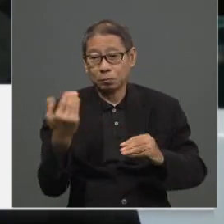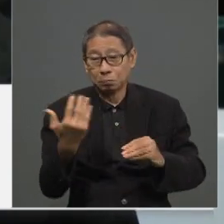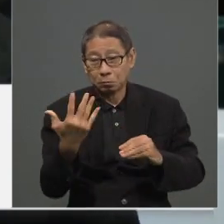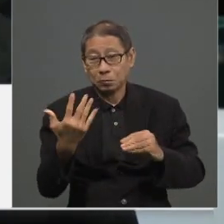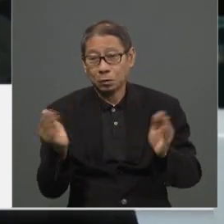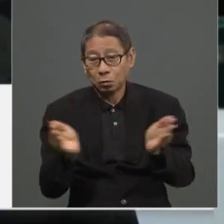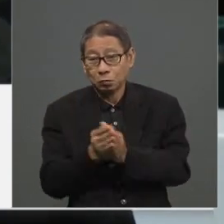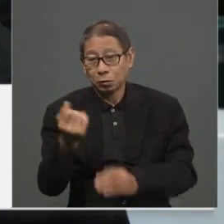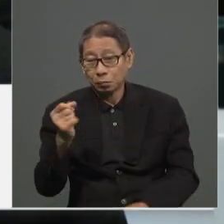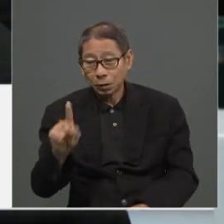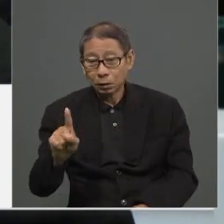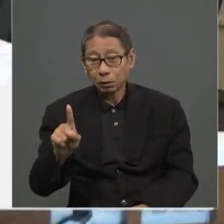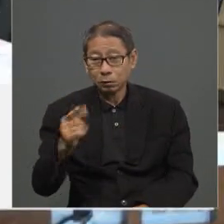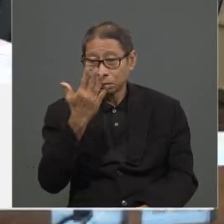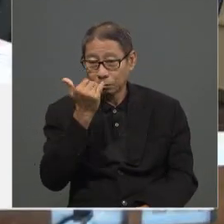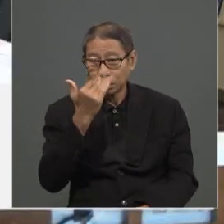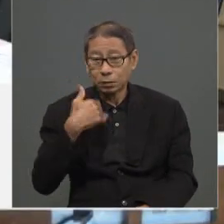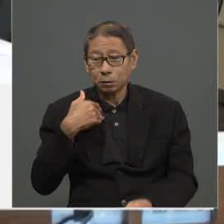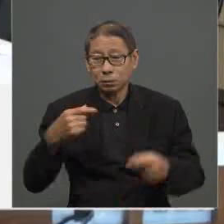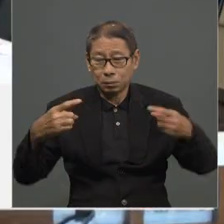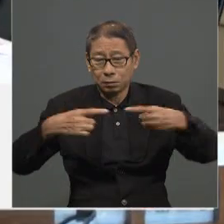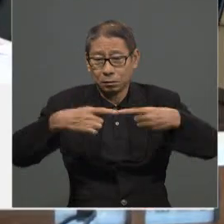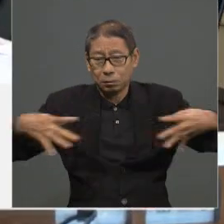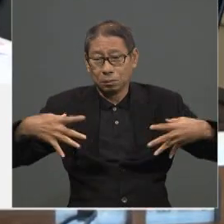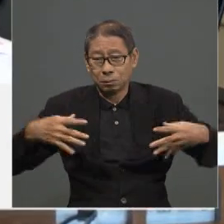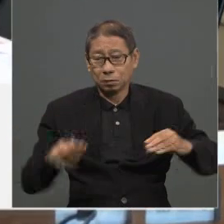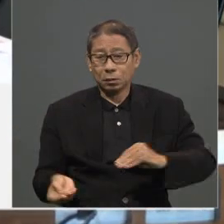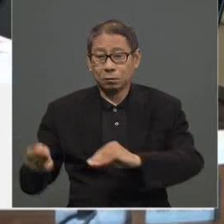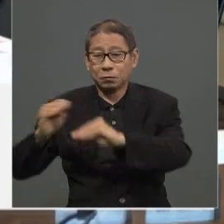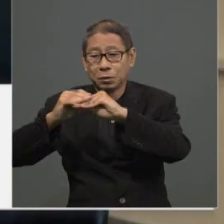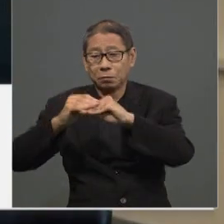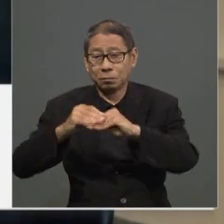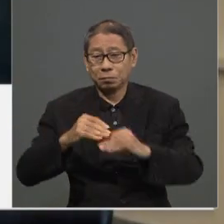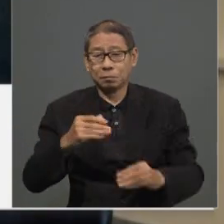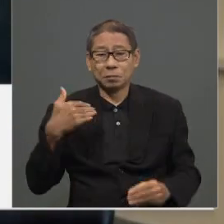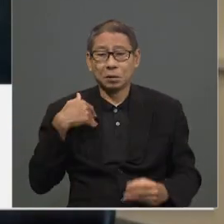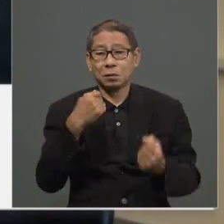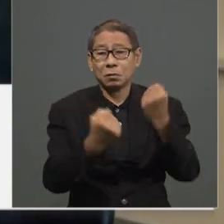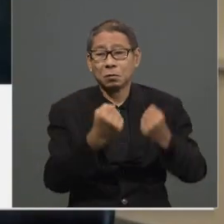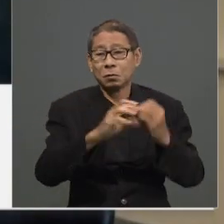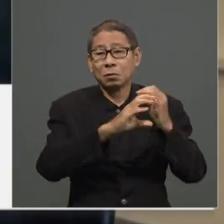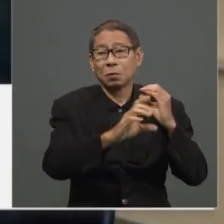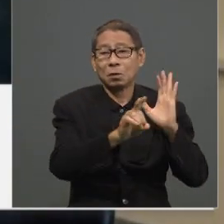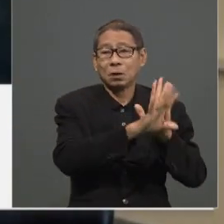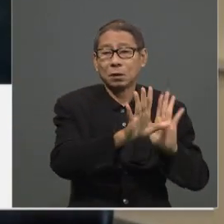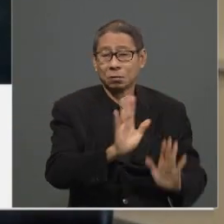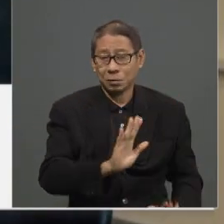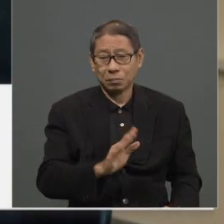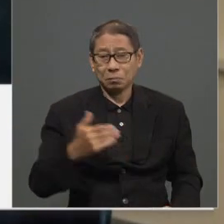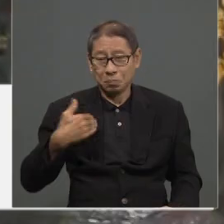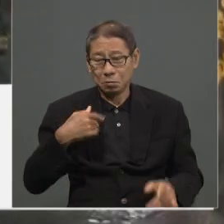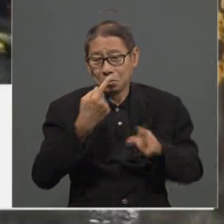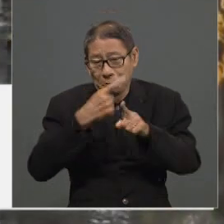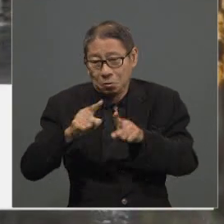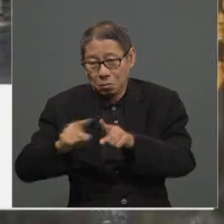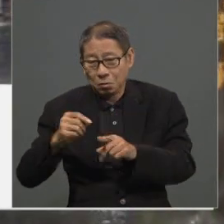อว่ารถที่เป็นแบบนี้ที่ไม่ตรงกับที่แจ้งแล้วแอบติดเพิ่มเนี่ยไม่น่ามีแค่คันที่เกิดเหตุคันเดียวกรรมาธิการเชื่อว่ามีหลักหลาย